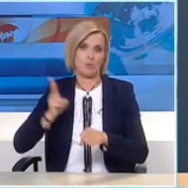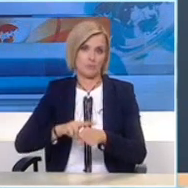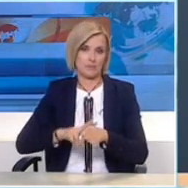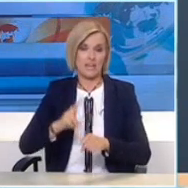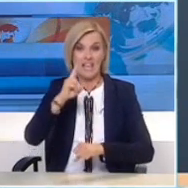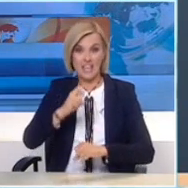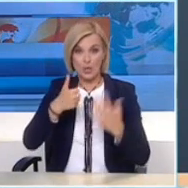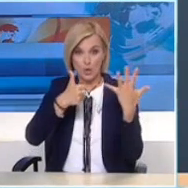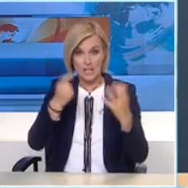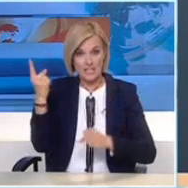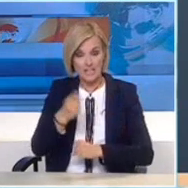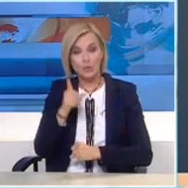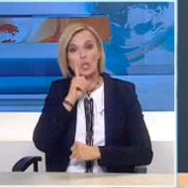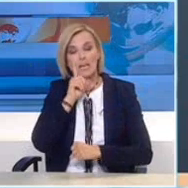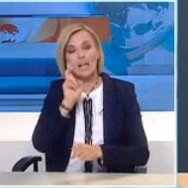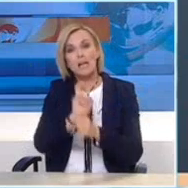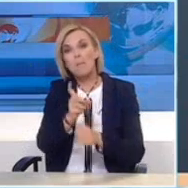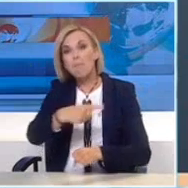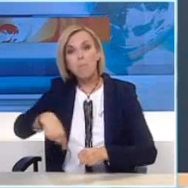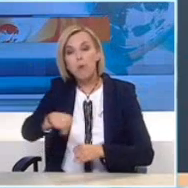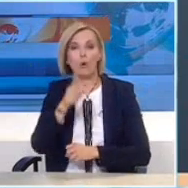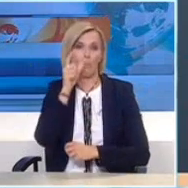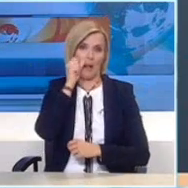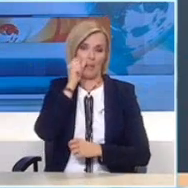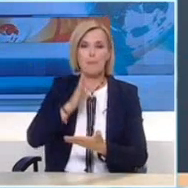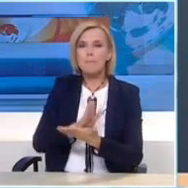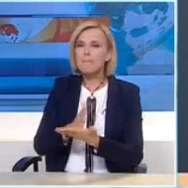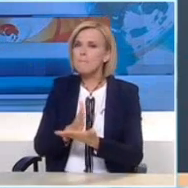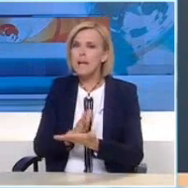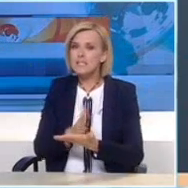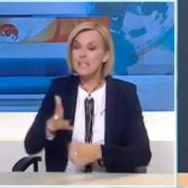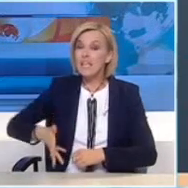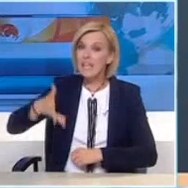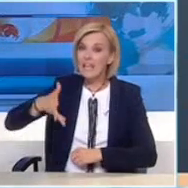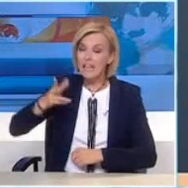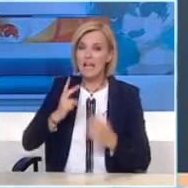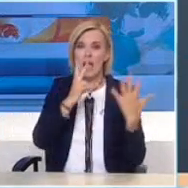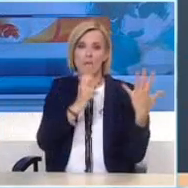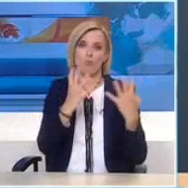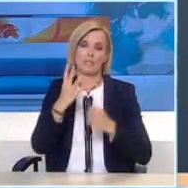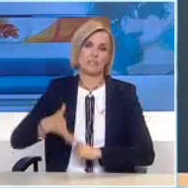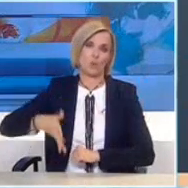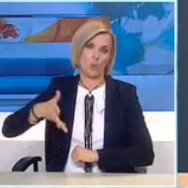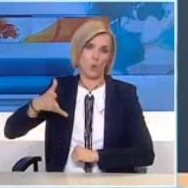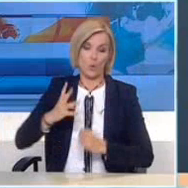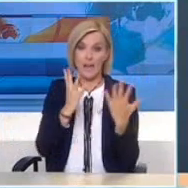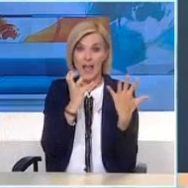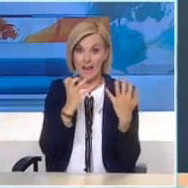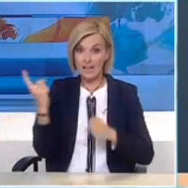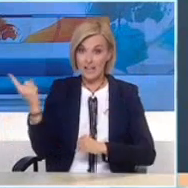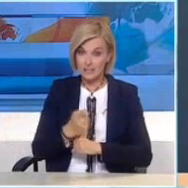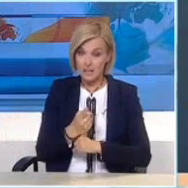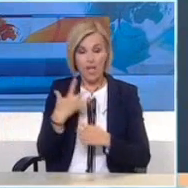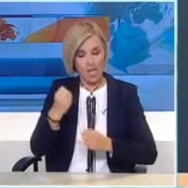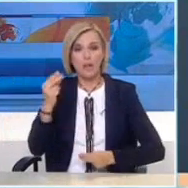26% ήταν γυναίκες και οι υπόλοιποι άνδρες. Η διάμεση ηλικία των θανόντων συμπολιτών μας ήταν τα 74 έτη. Το 90% είχε